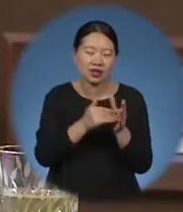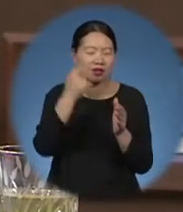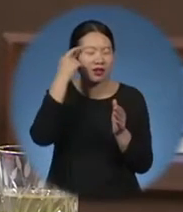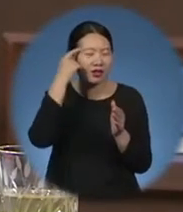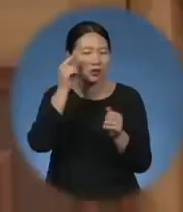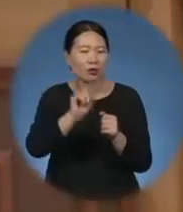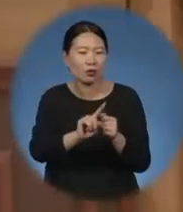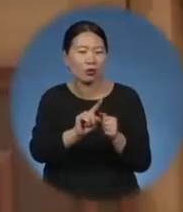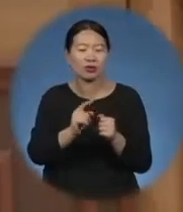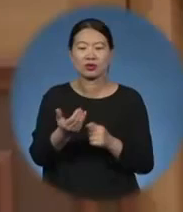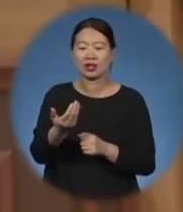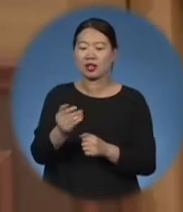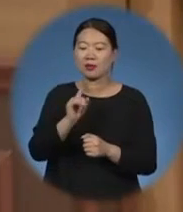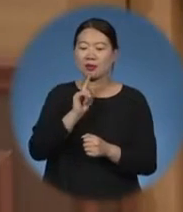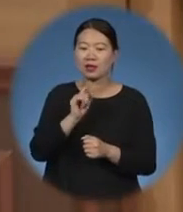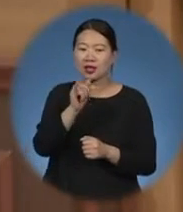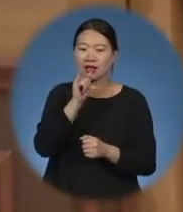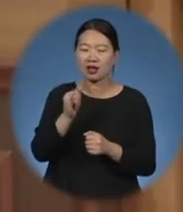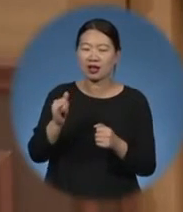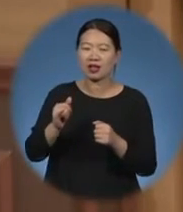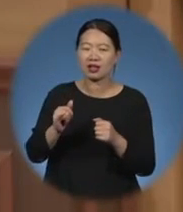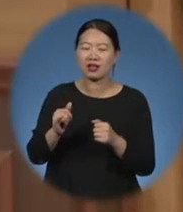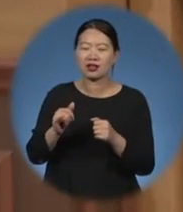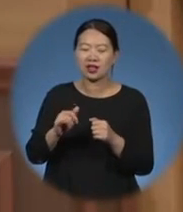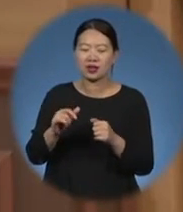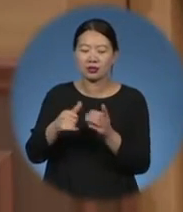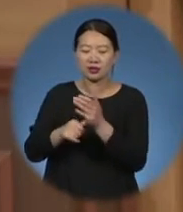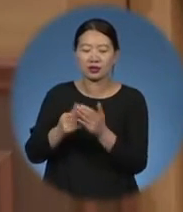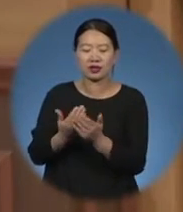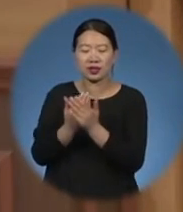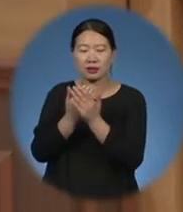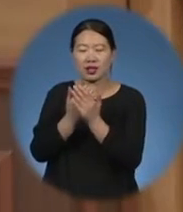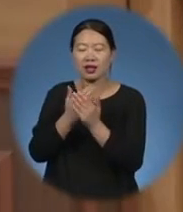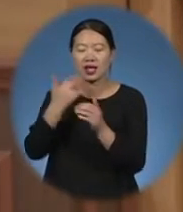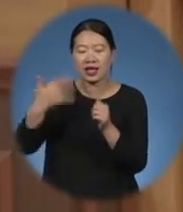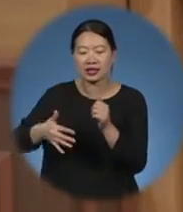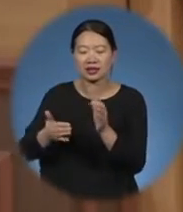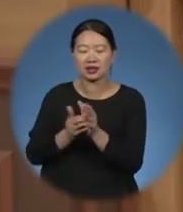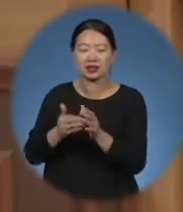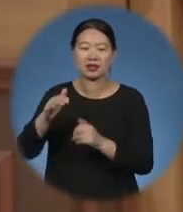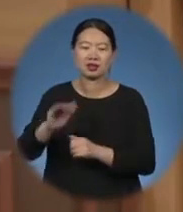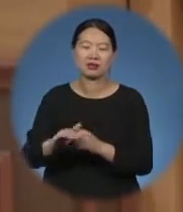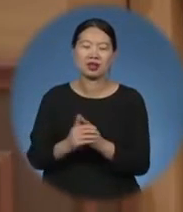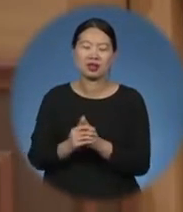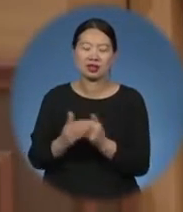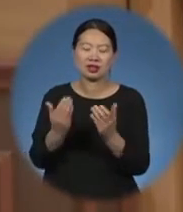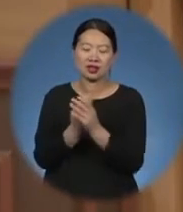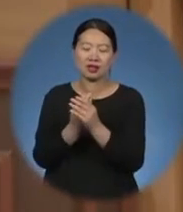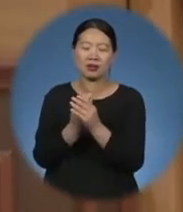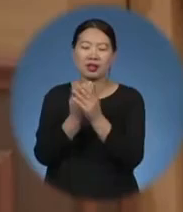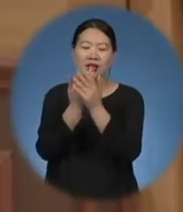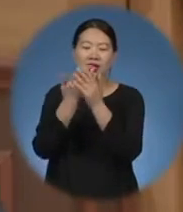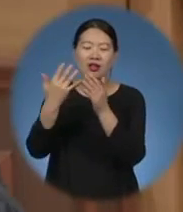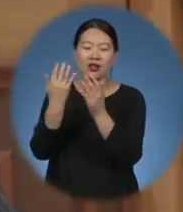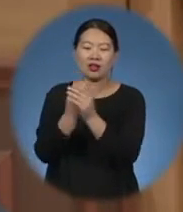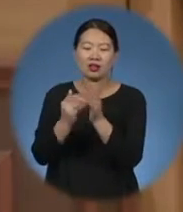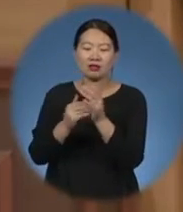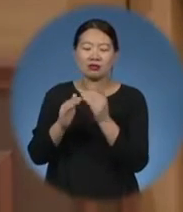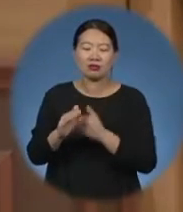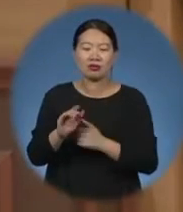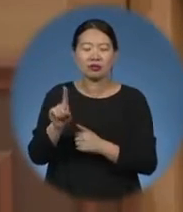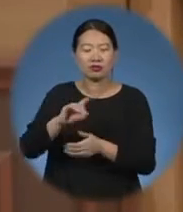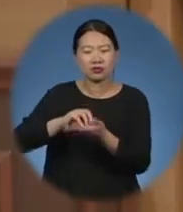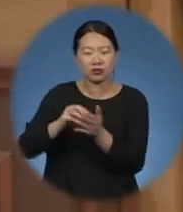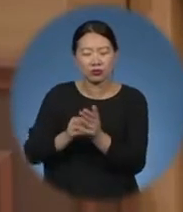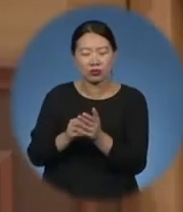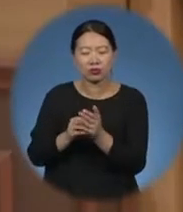방금 말씀드린 아직까지 제품이 개발되지 않았지만 이제 개발이 완료돼서 어느 정도 성질과